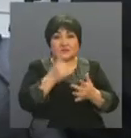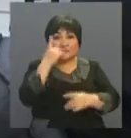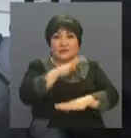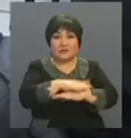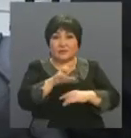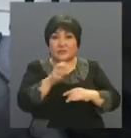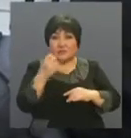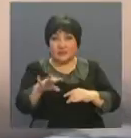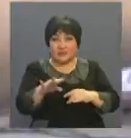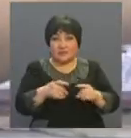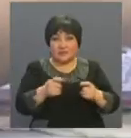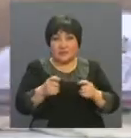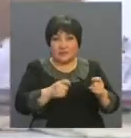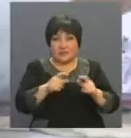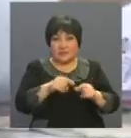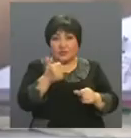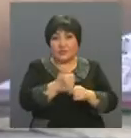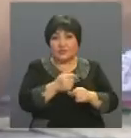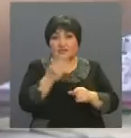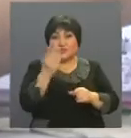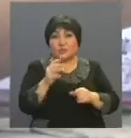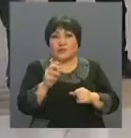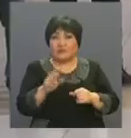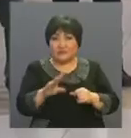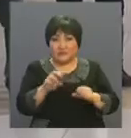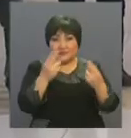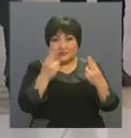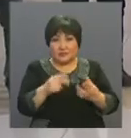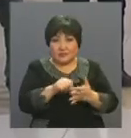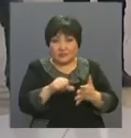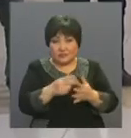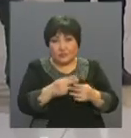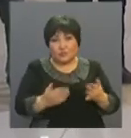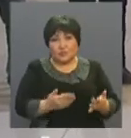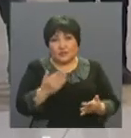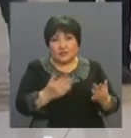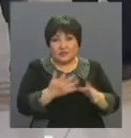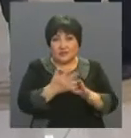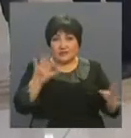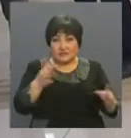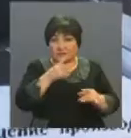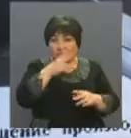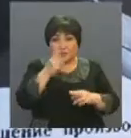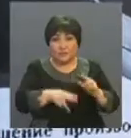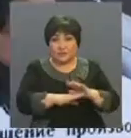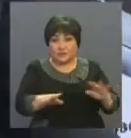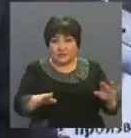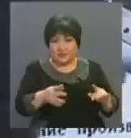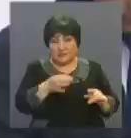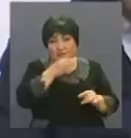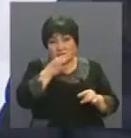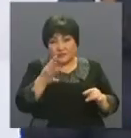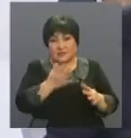басқарма төрағасы Өмірзақ Шүкеев арнайы қатысты. Бұдан былай тұрғындардың кезекте уақыт жоғалтпастан кез келген қызмет түрін оңай